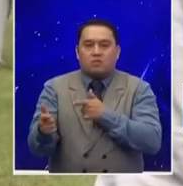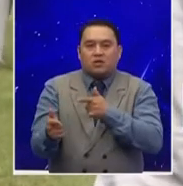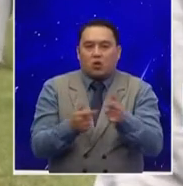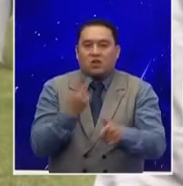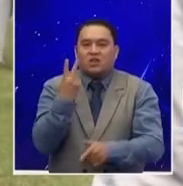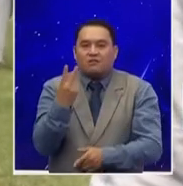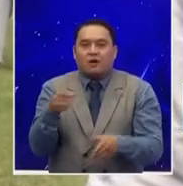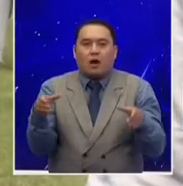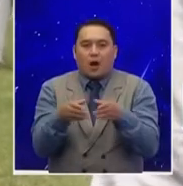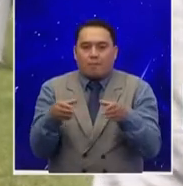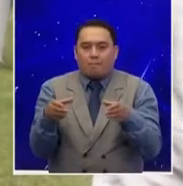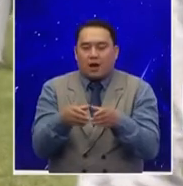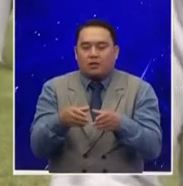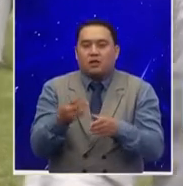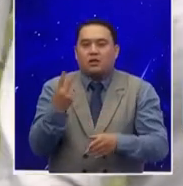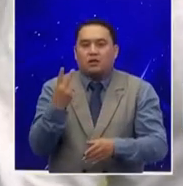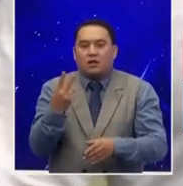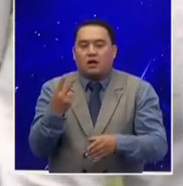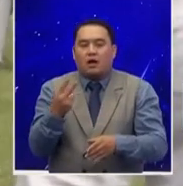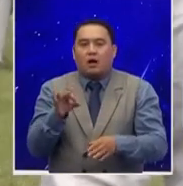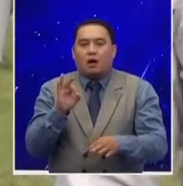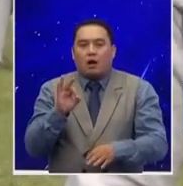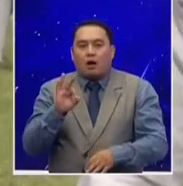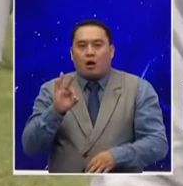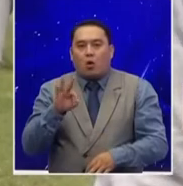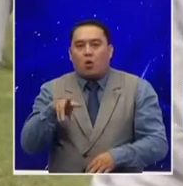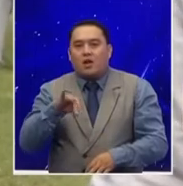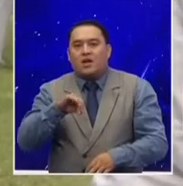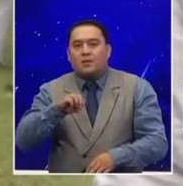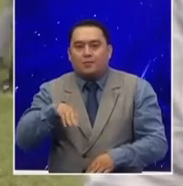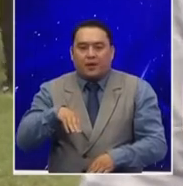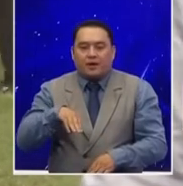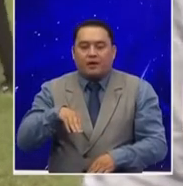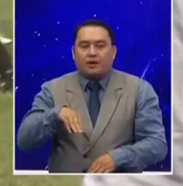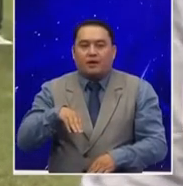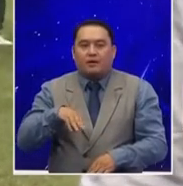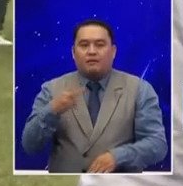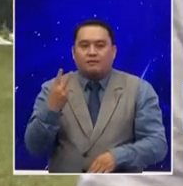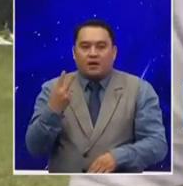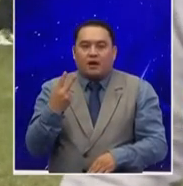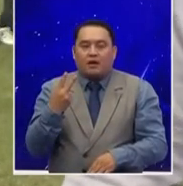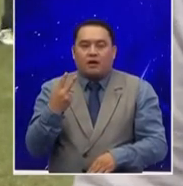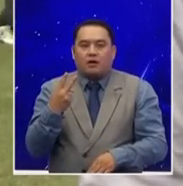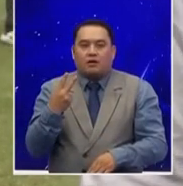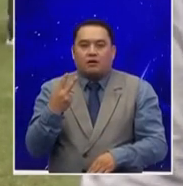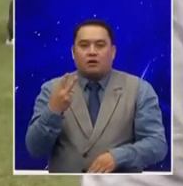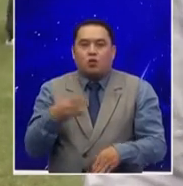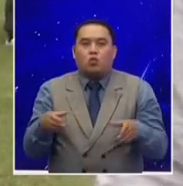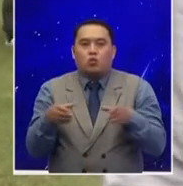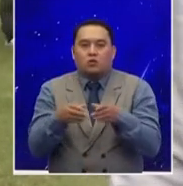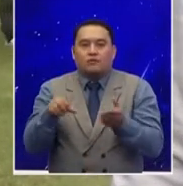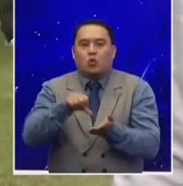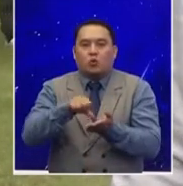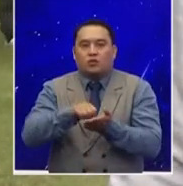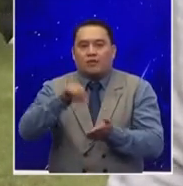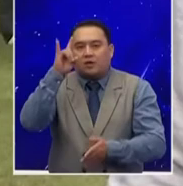две команды. Основной «Олимп» мужской клуб и «ЖТСУ» школа, тоже вторая, тоже команда тоже участвует в